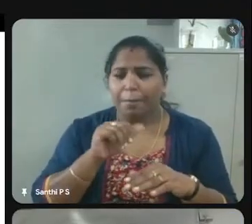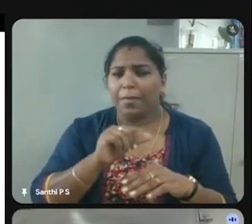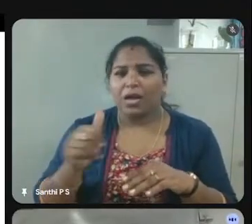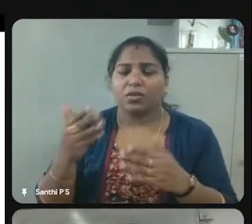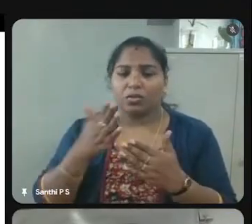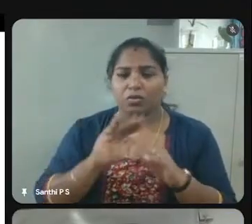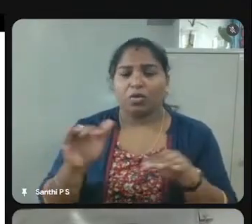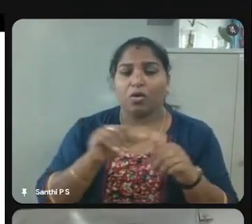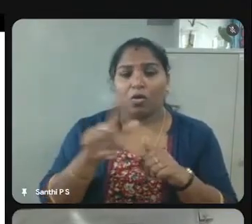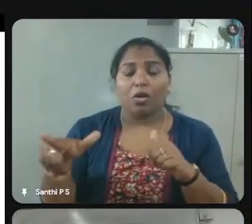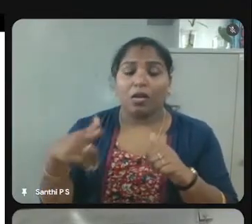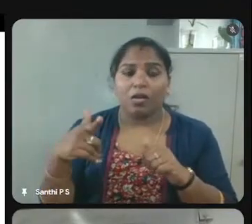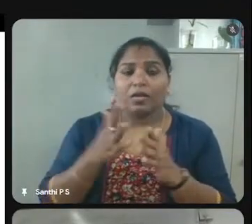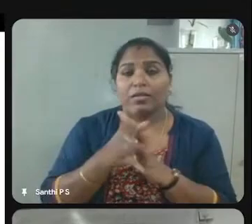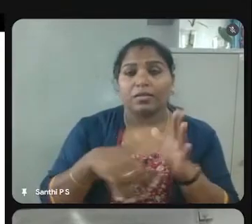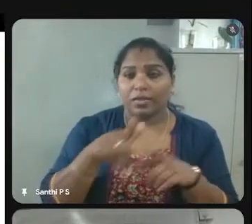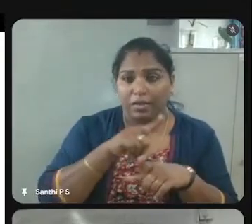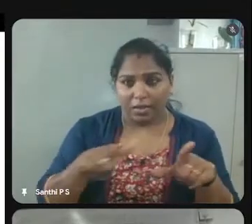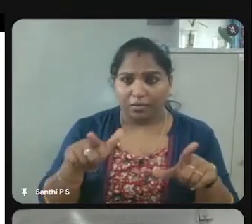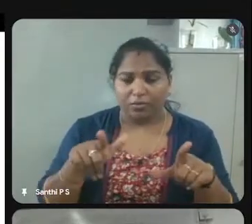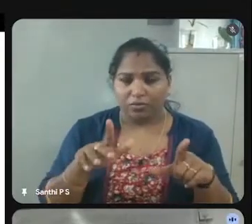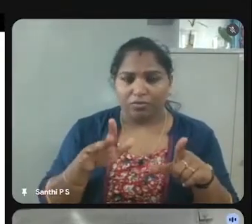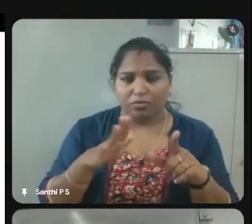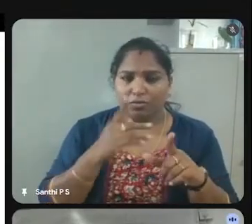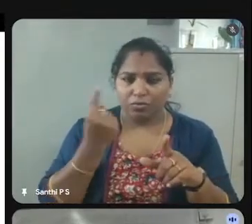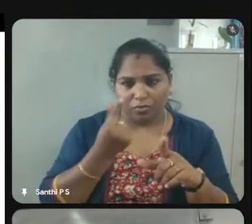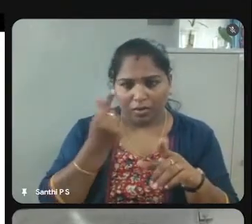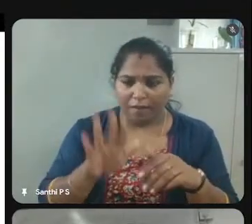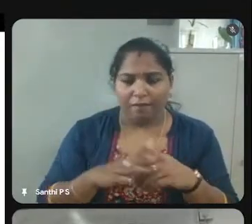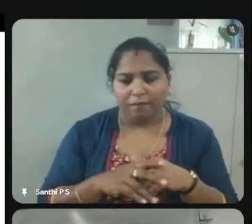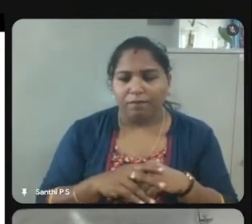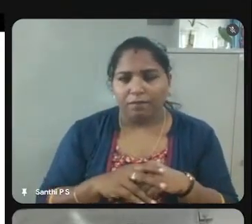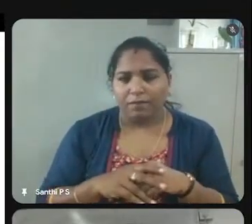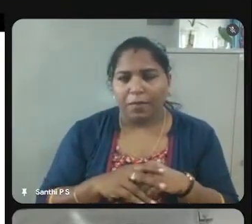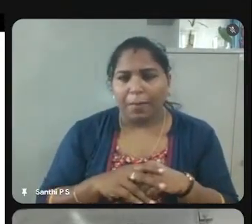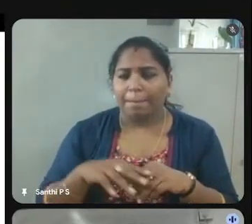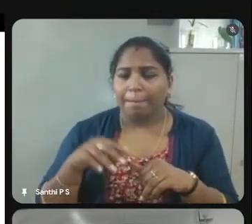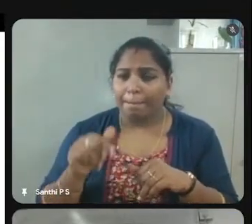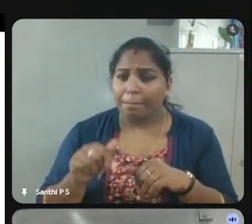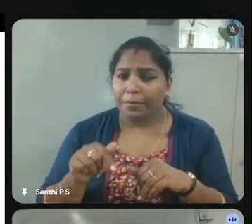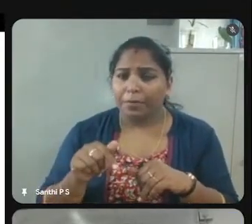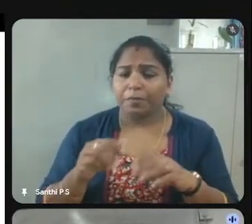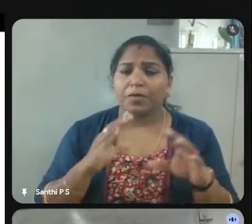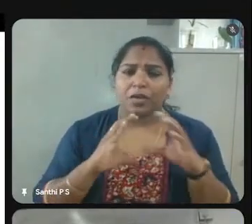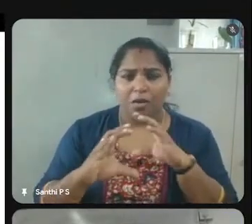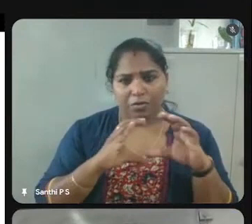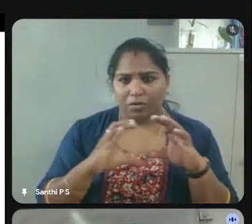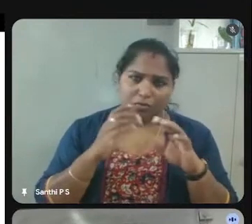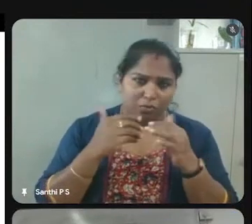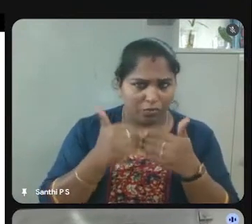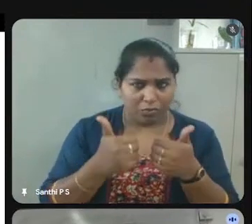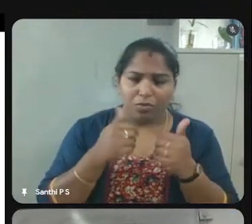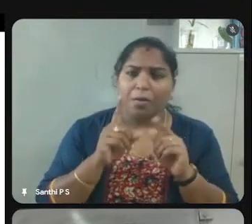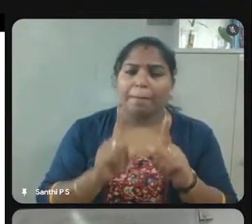എല്ലാരും ഇത് ആംഗ്യം പറയുന്ന പിള്ളേരാണ്. അപ്പം ഇപ്പം അവൾ ഓൾമോസ്റ്റ് കമ്മ്യൂണിക്കേറ്റ് ചെയ്യുന്നുണ്ട്, എല്ലാം ഉണ്ട്.